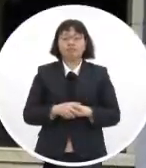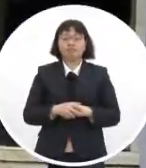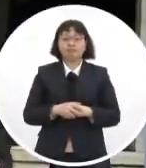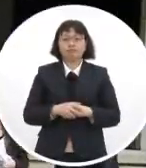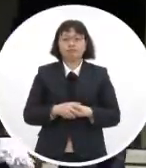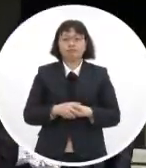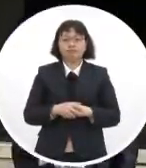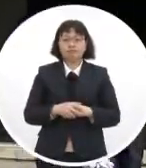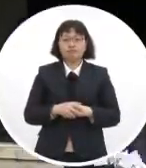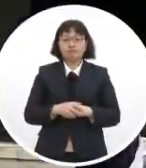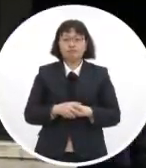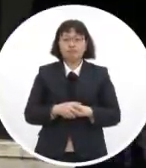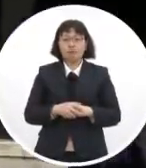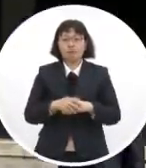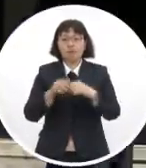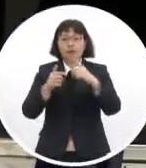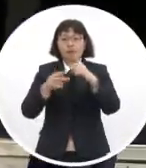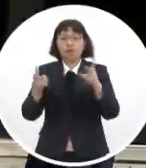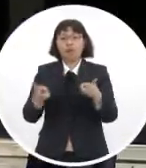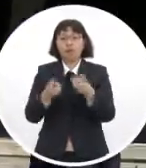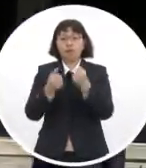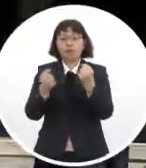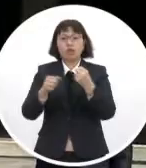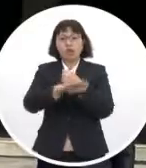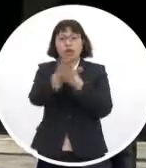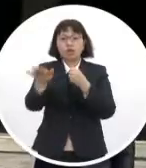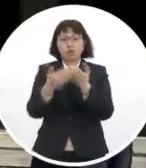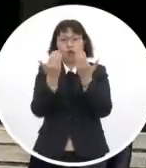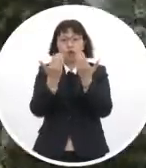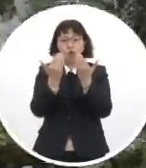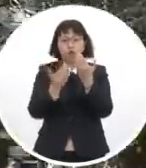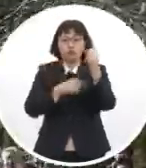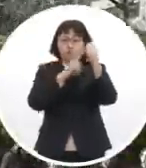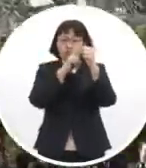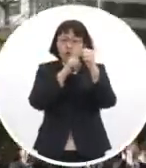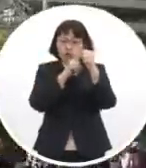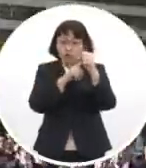この公用車は環境学習などに活用していくよ。